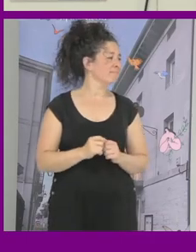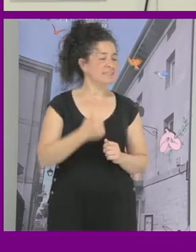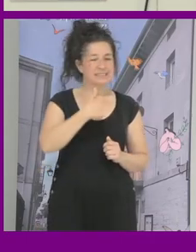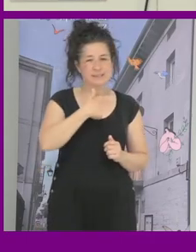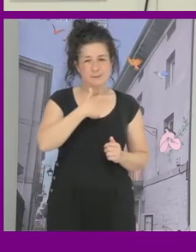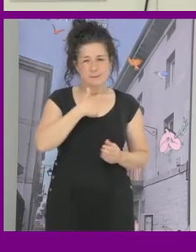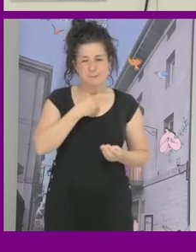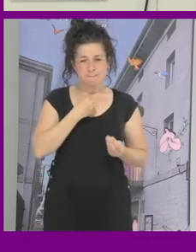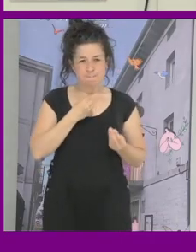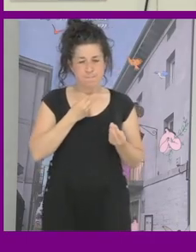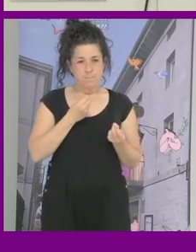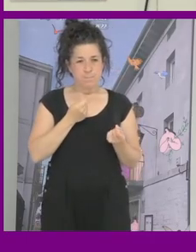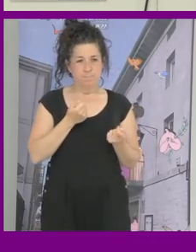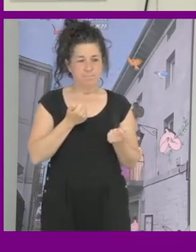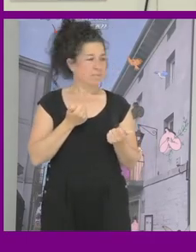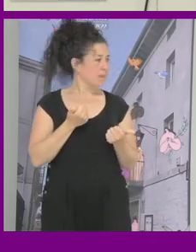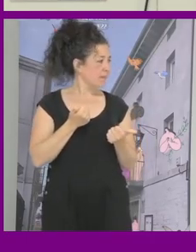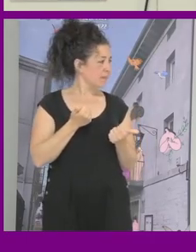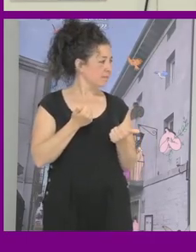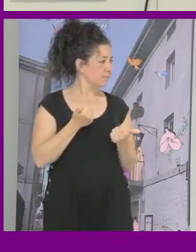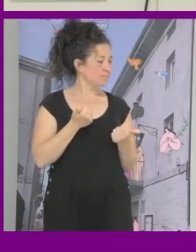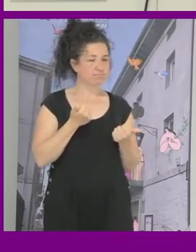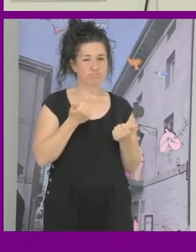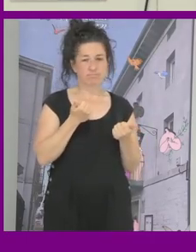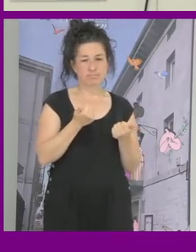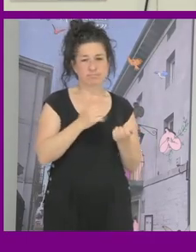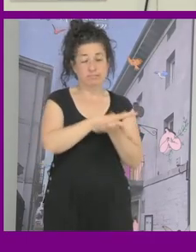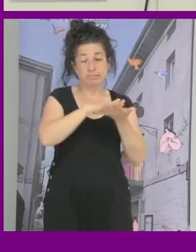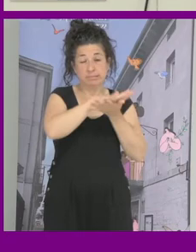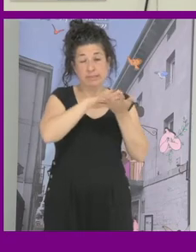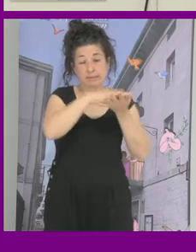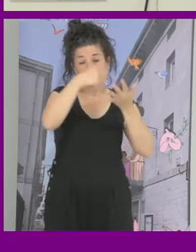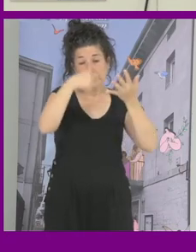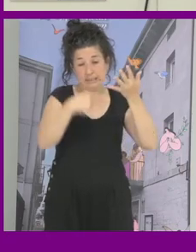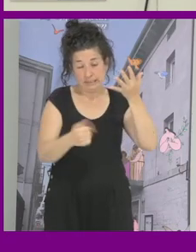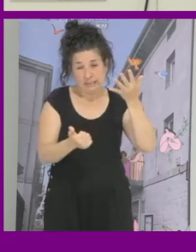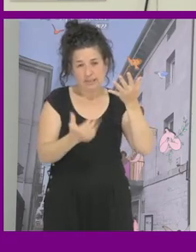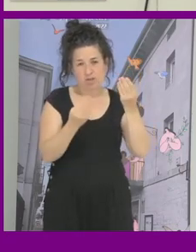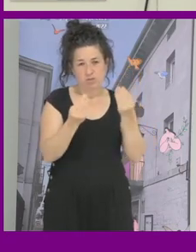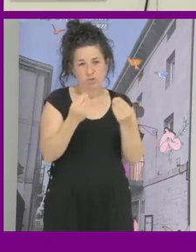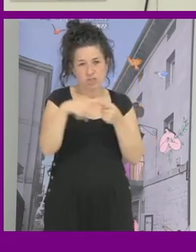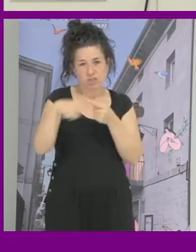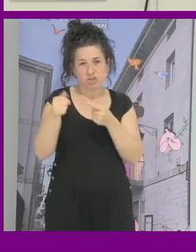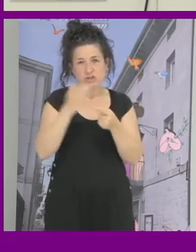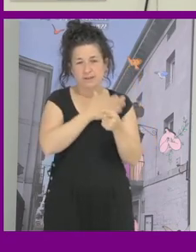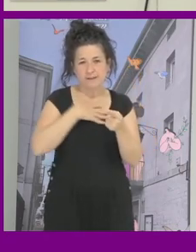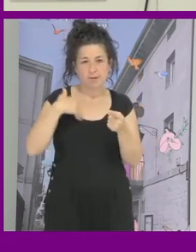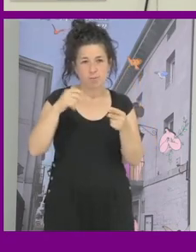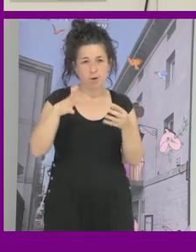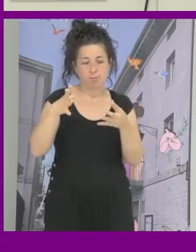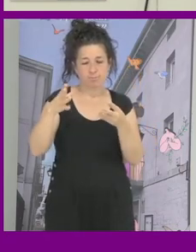niri, bueno, pila bat gauza, aipatu dituzun gauza guztien artean, holan berreskuratzekoak